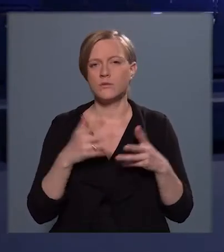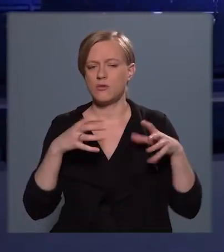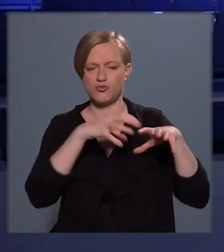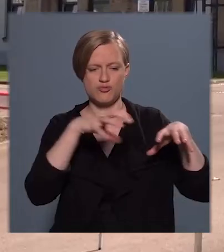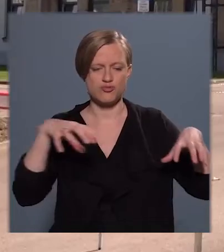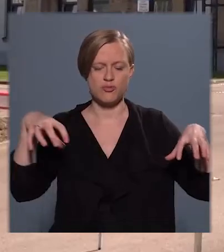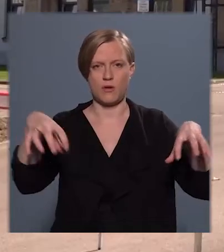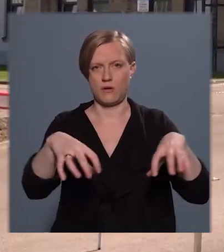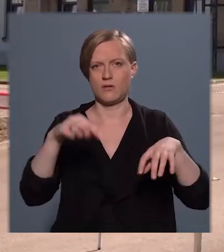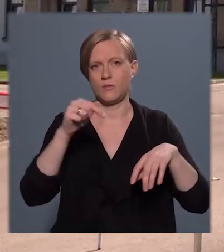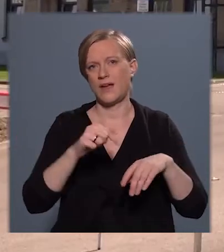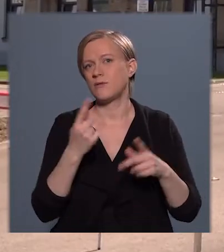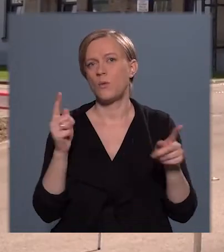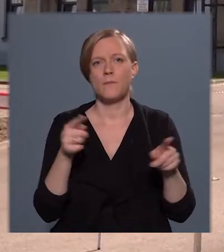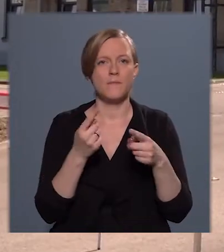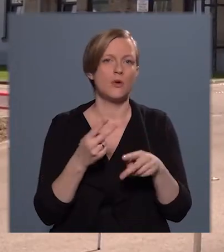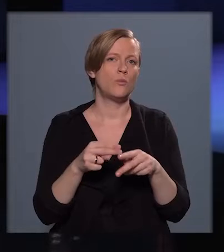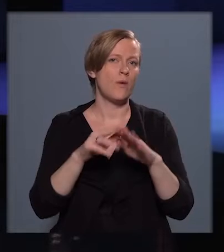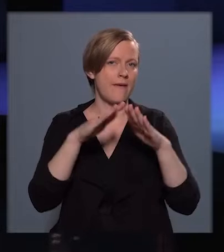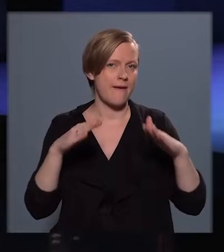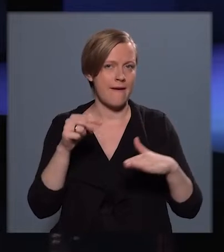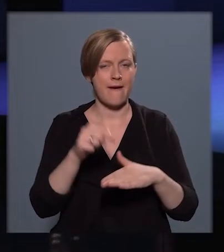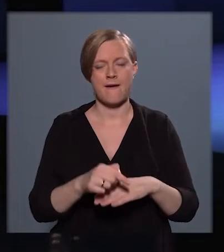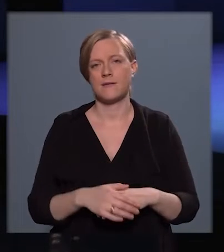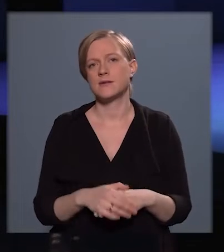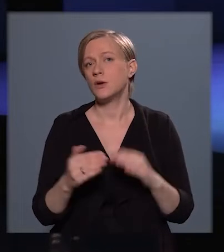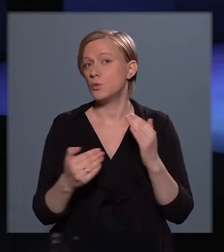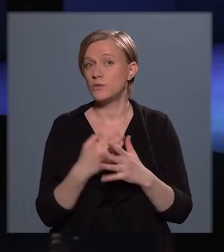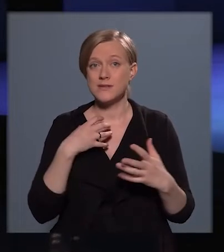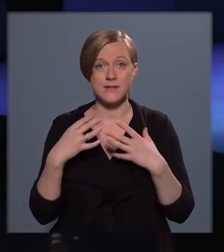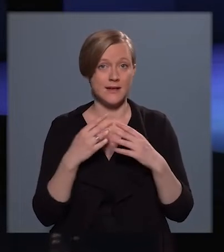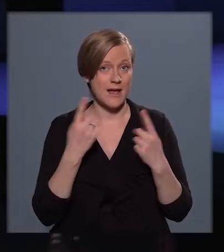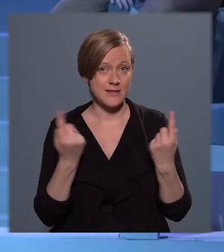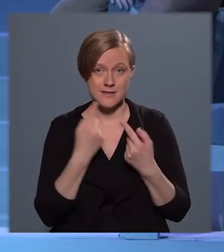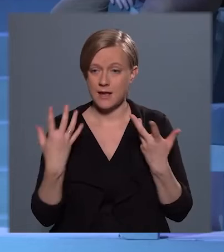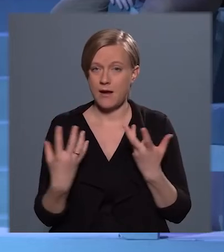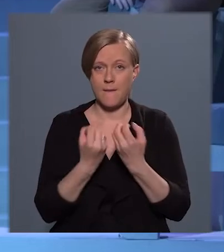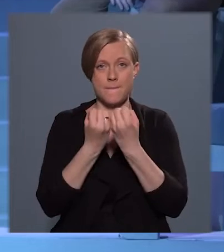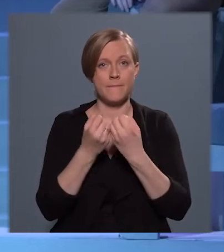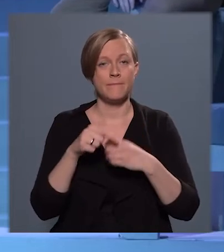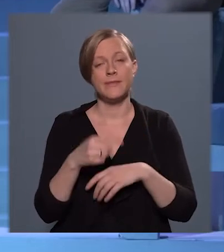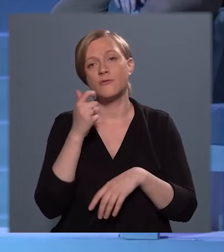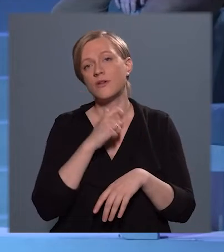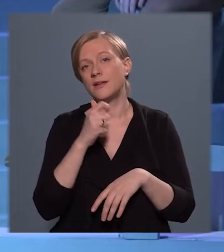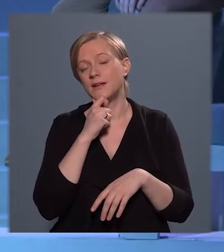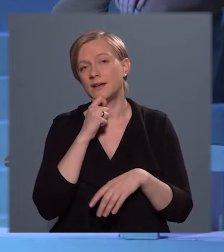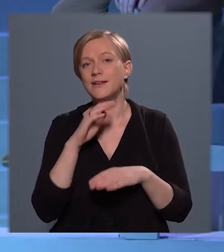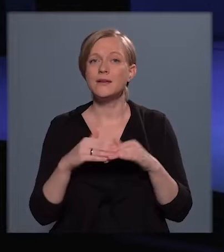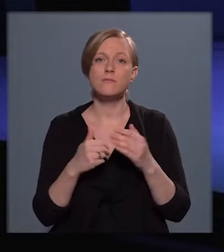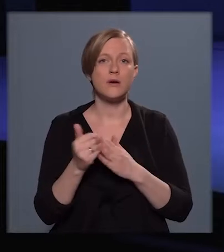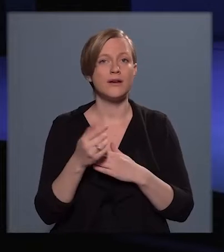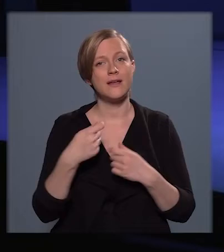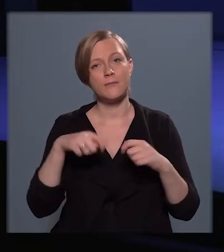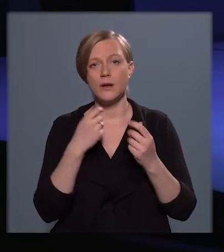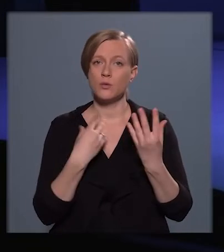csarnokok, egy opera műhelyház, ahol egy új színházterem létesült, és a régi ipari épület